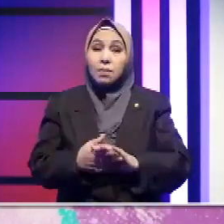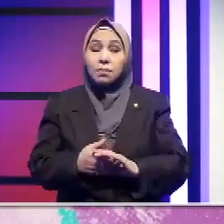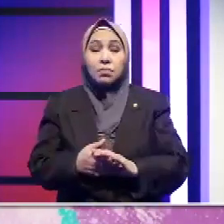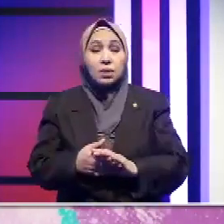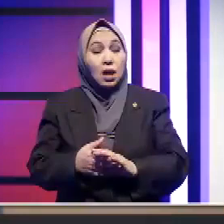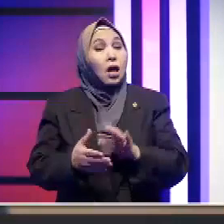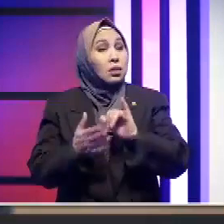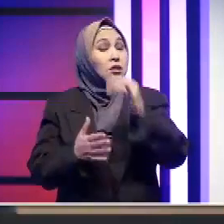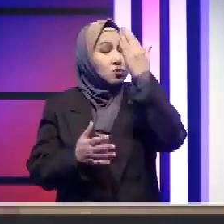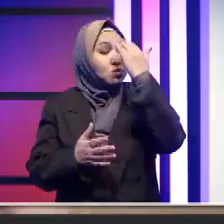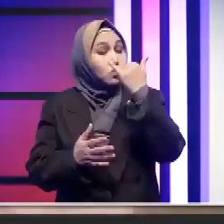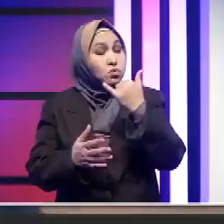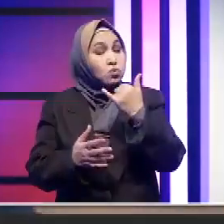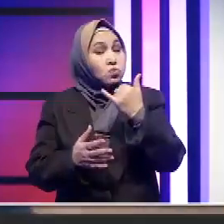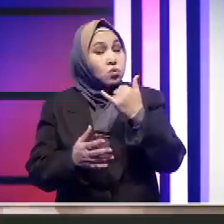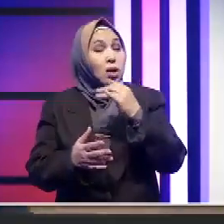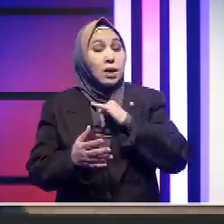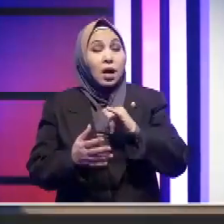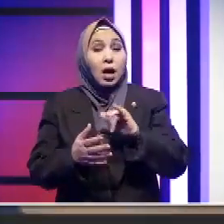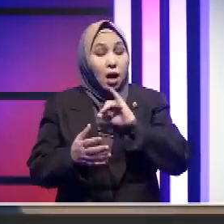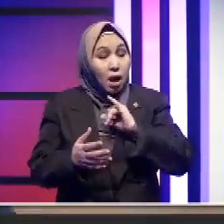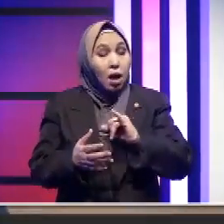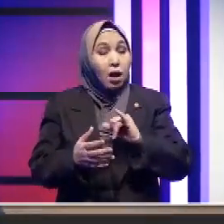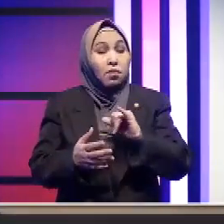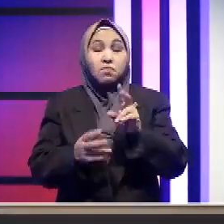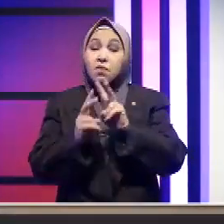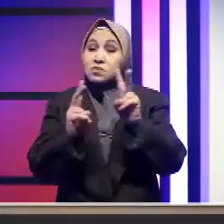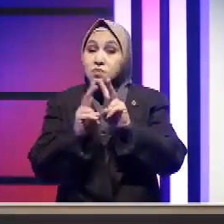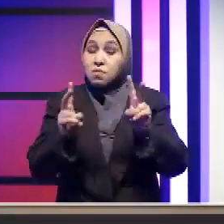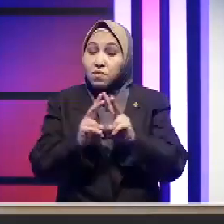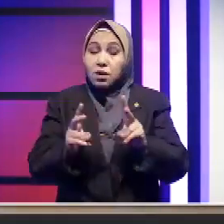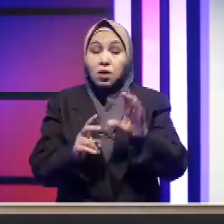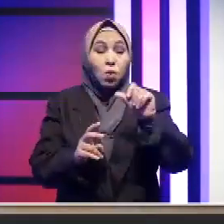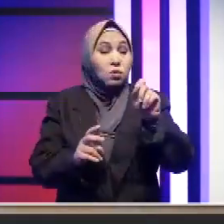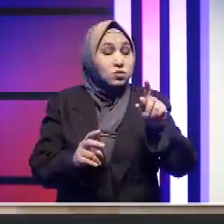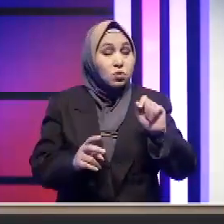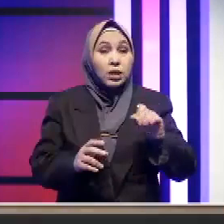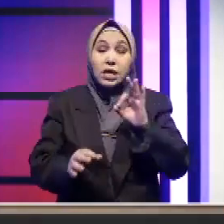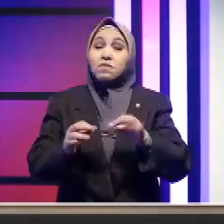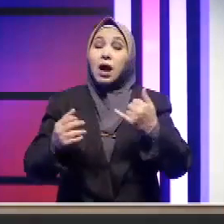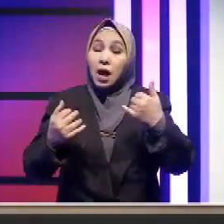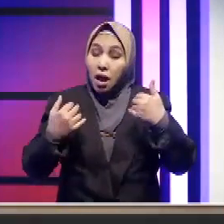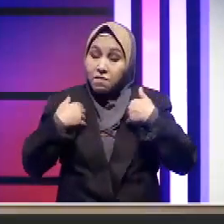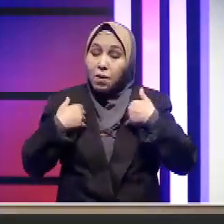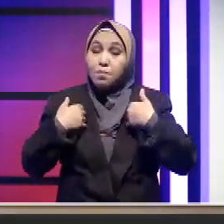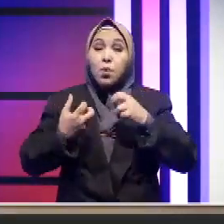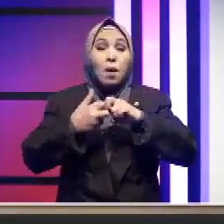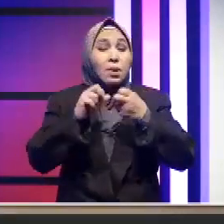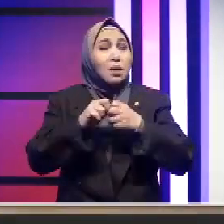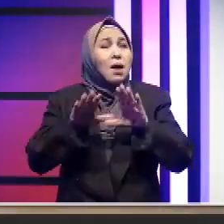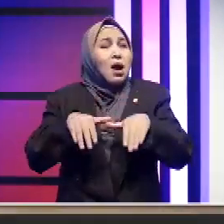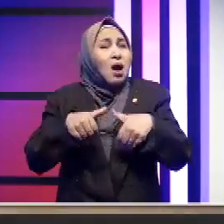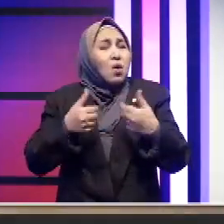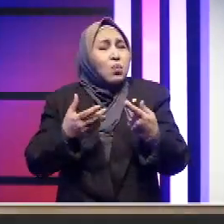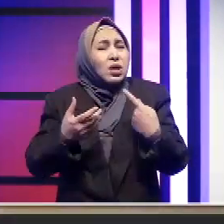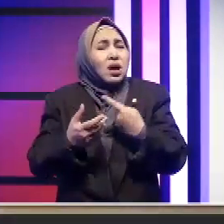a&w a&w digital single all chord hai ih ada problem how we can